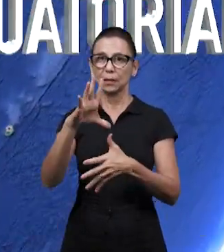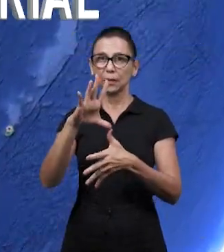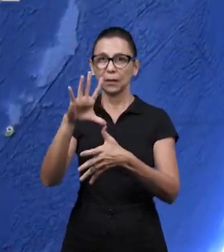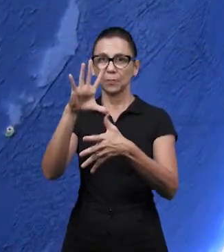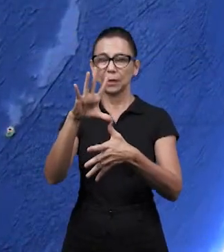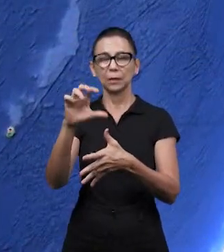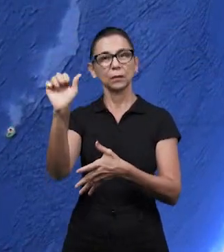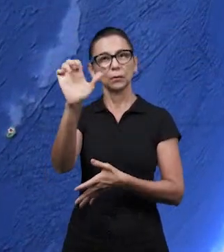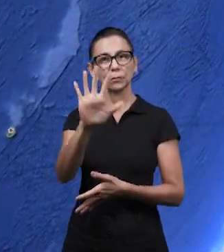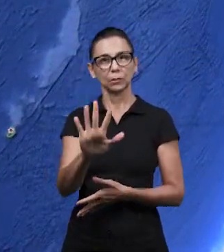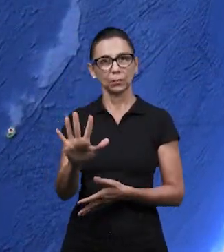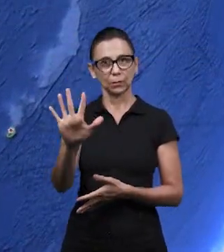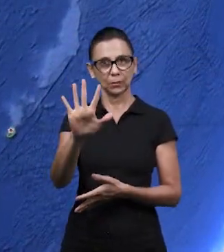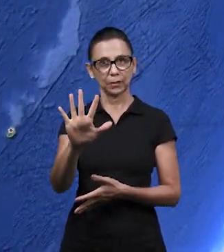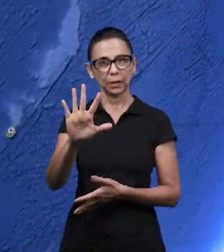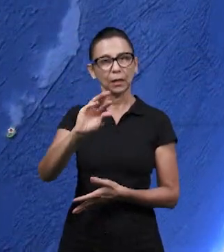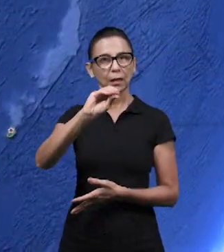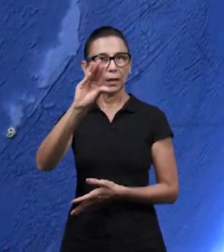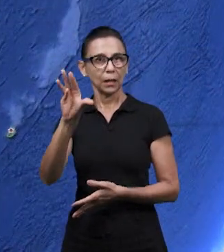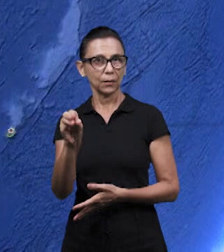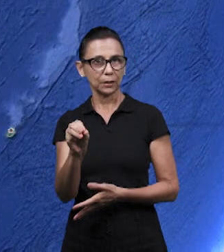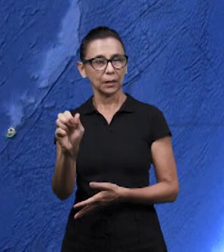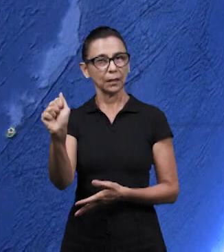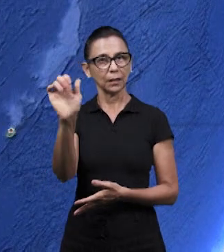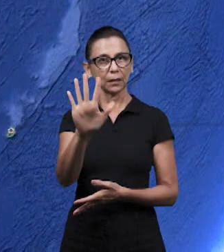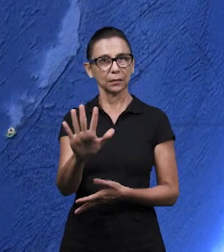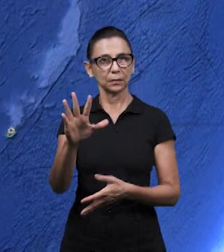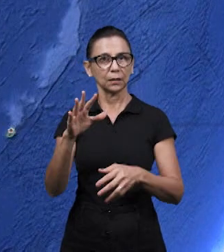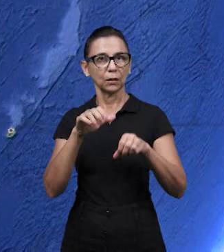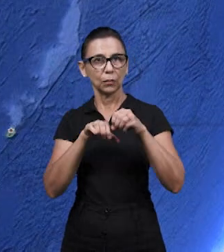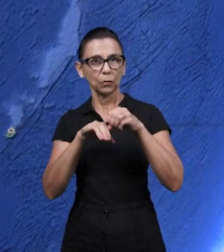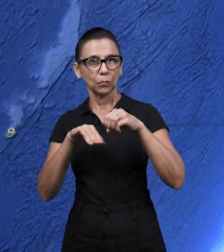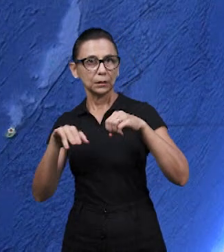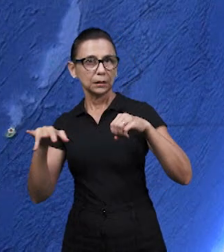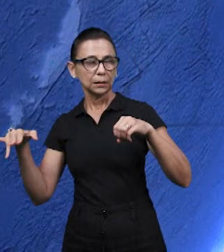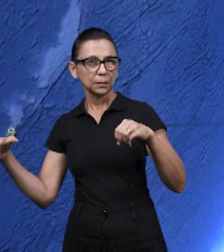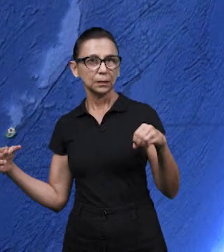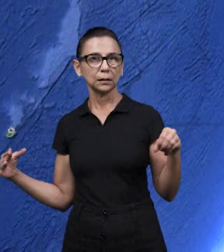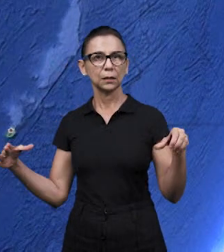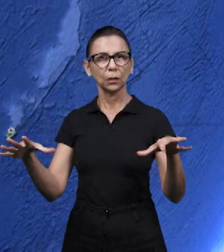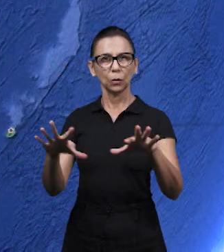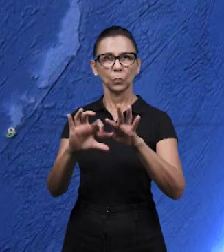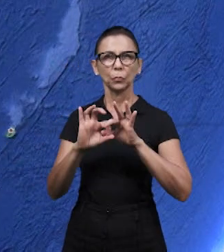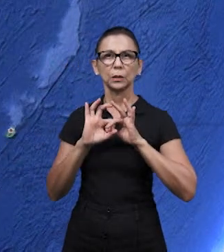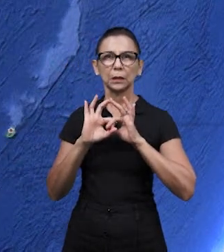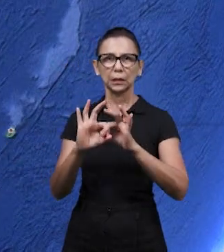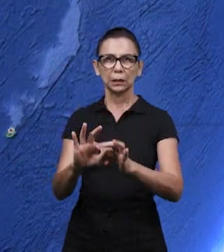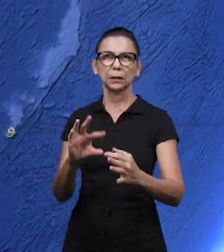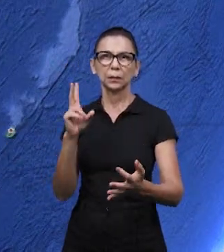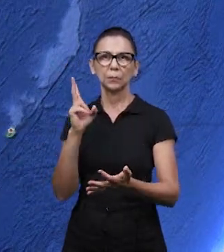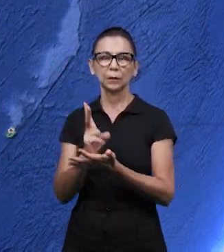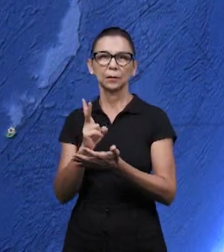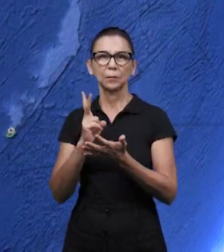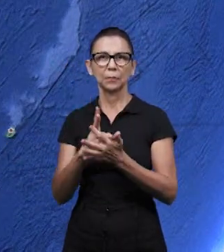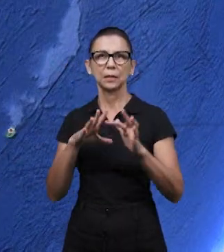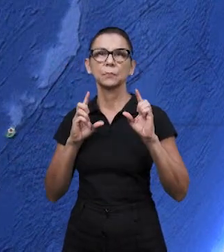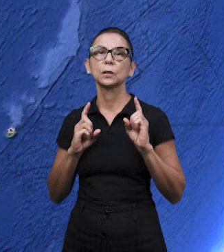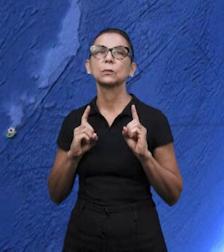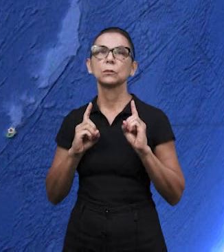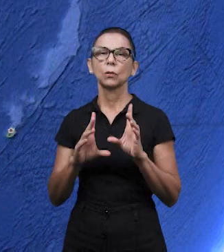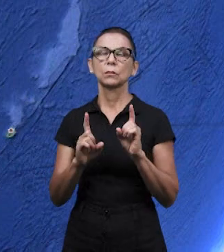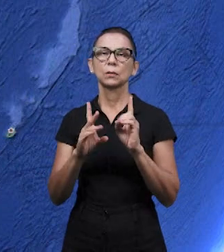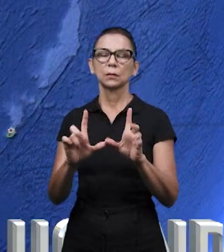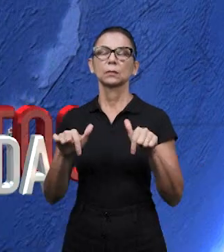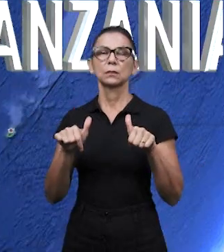Amériques, Europe, Afrique, Asie et Océanie, connectées par la même doctrine, par la direction